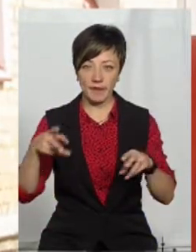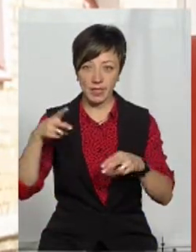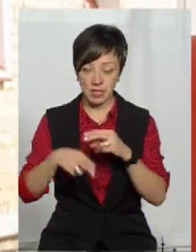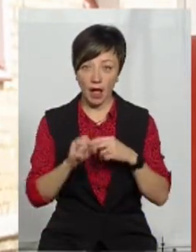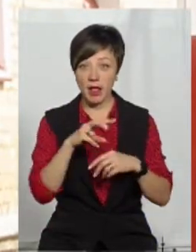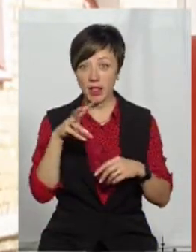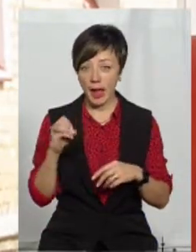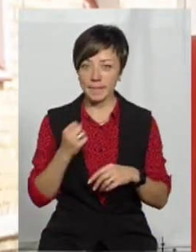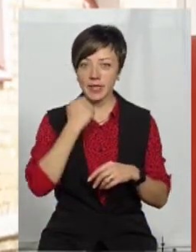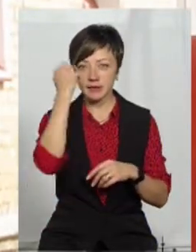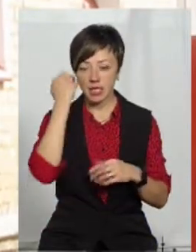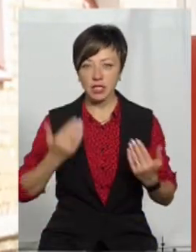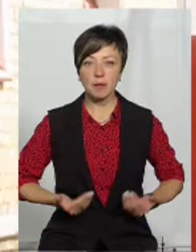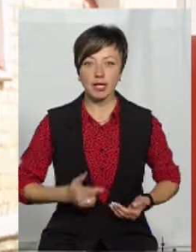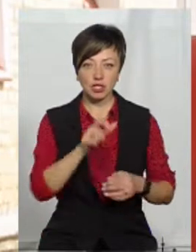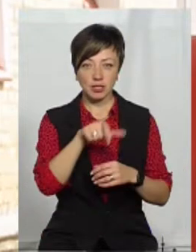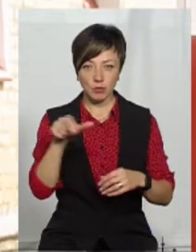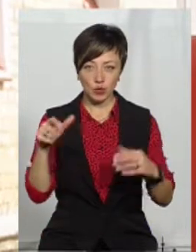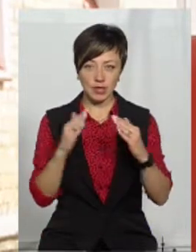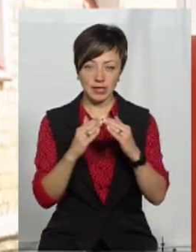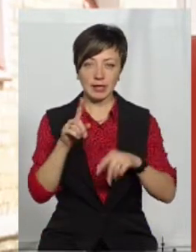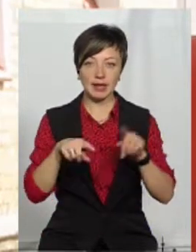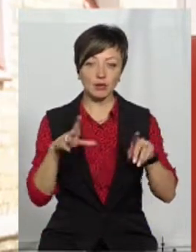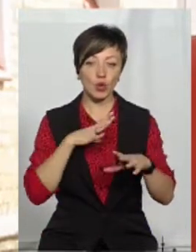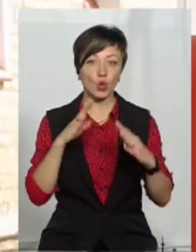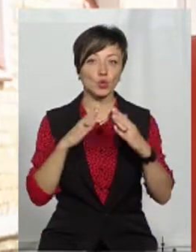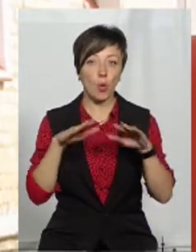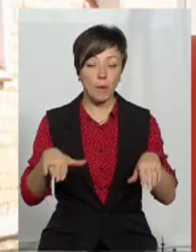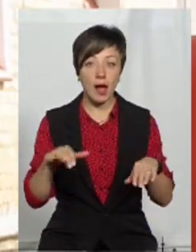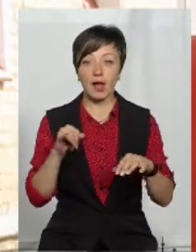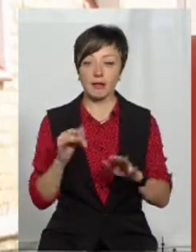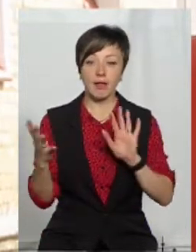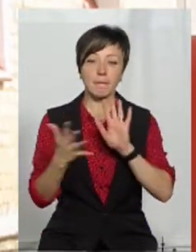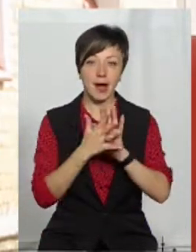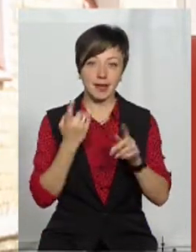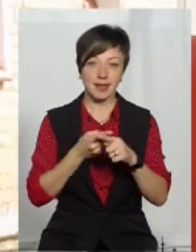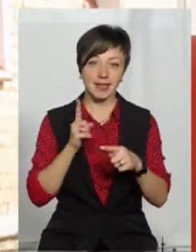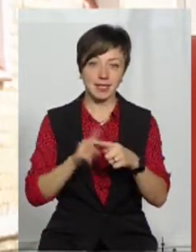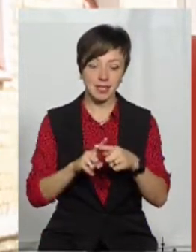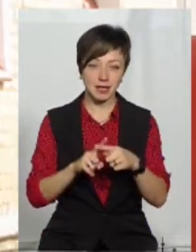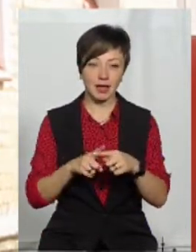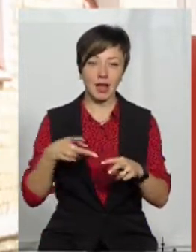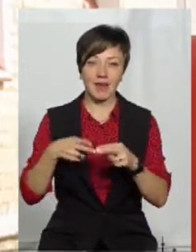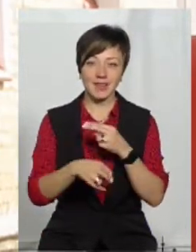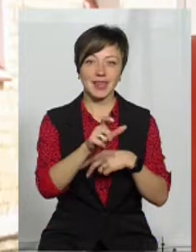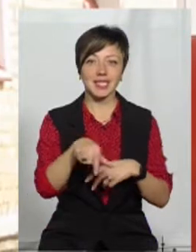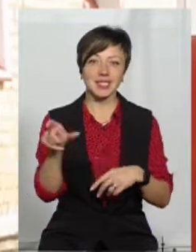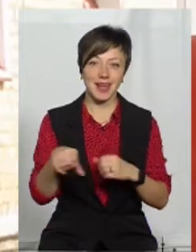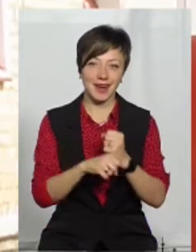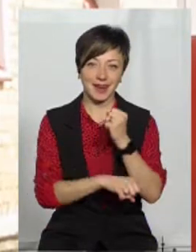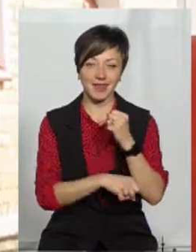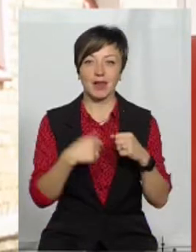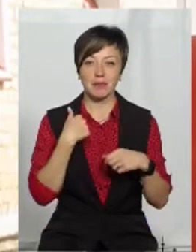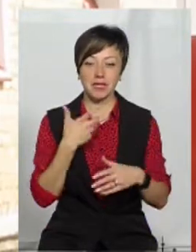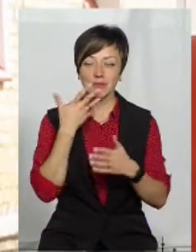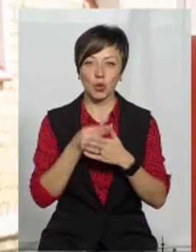Але завдяки мешканцям нашого будинку, яких дещо були вдома дехто, і на них напали, на цих відрізальників, то ми